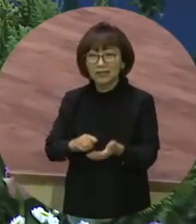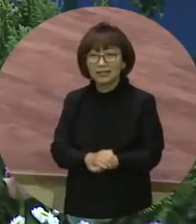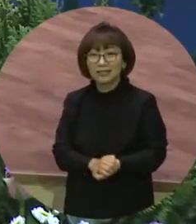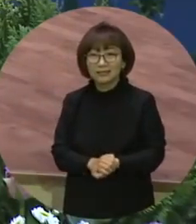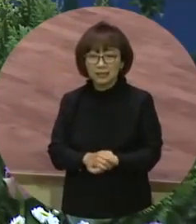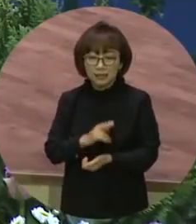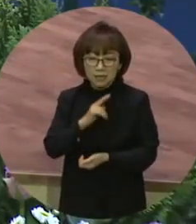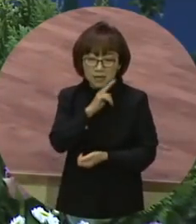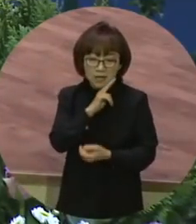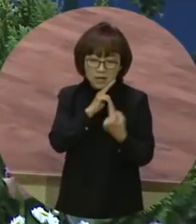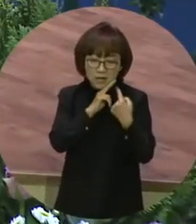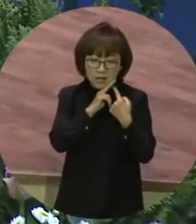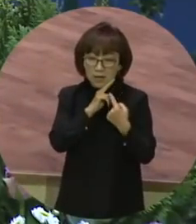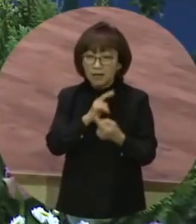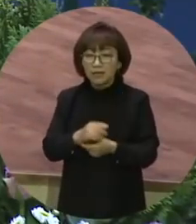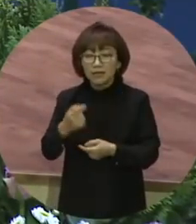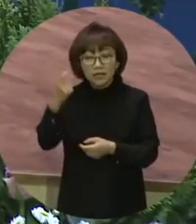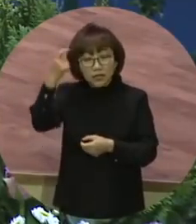의심하는 거.